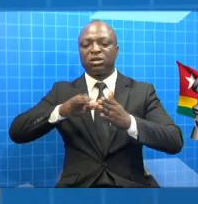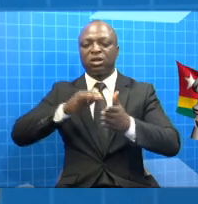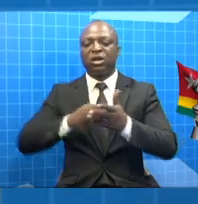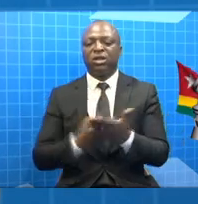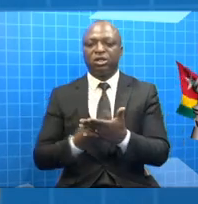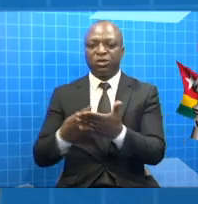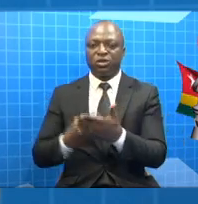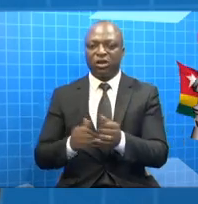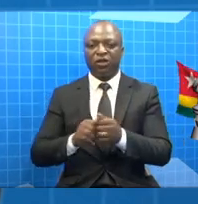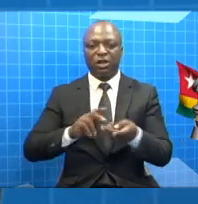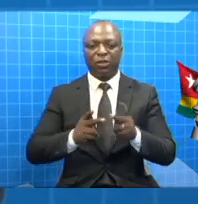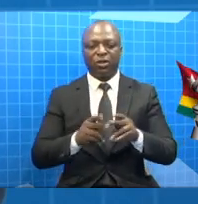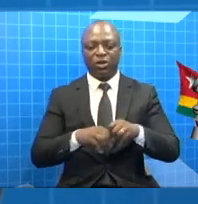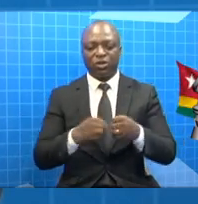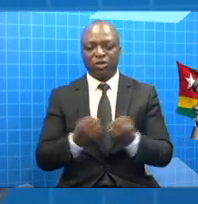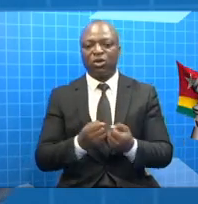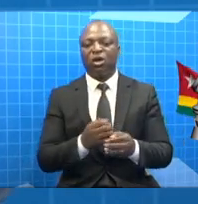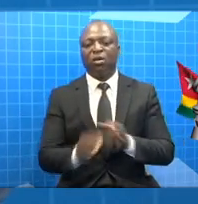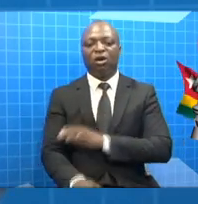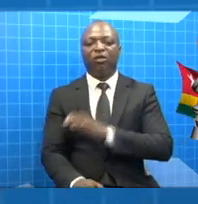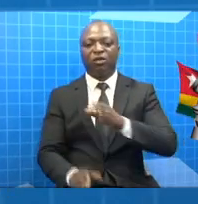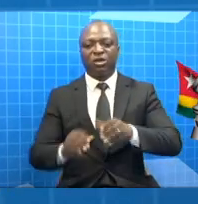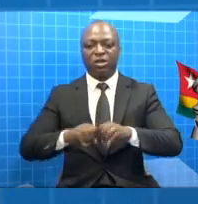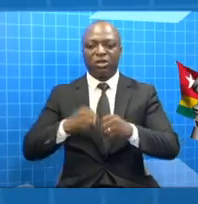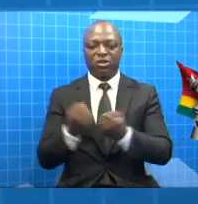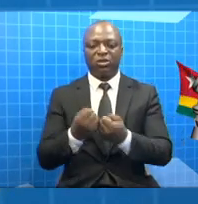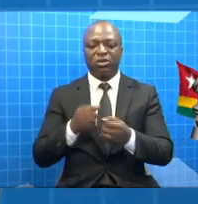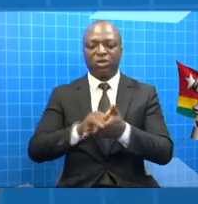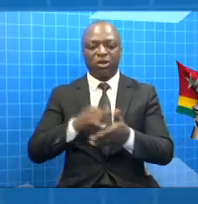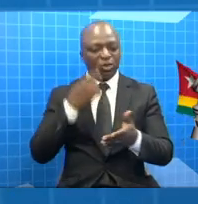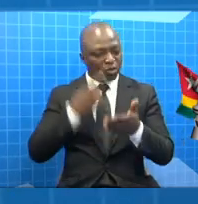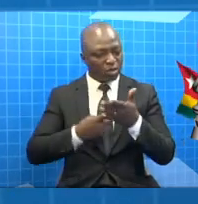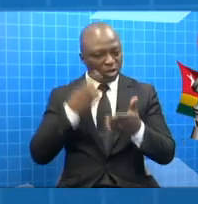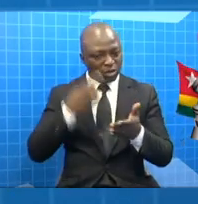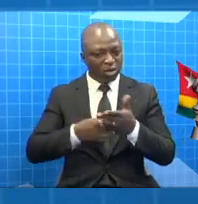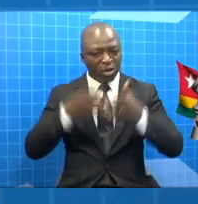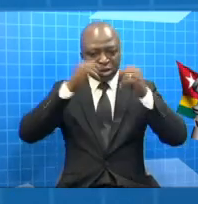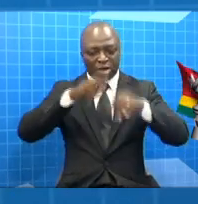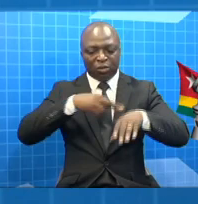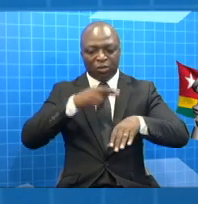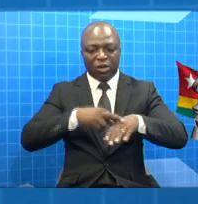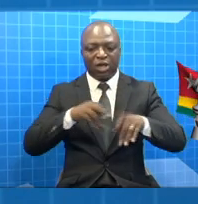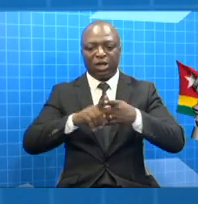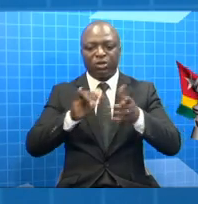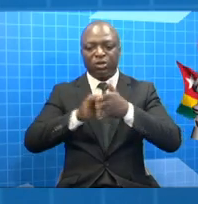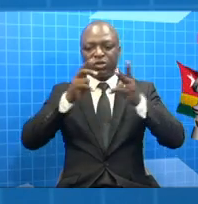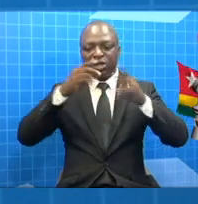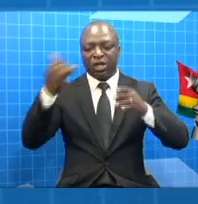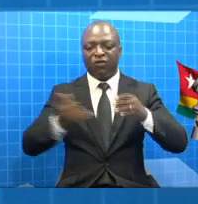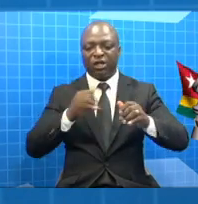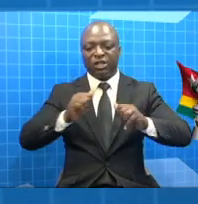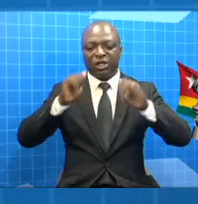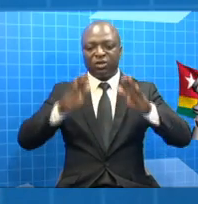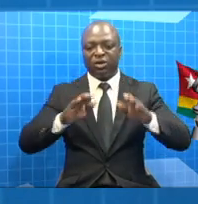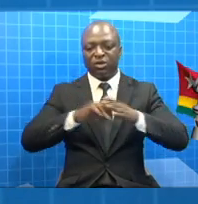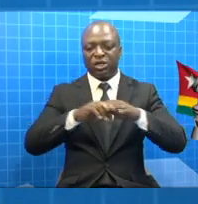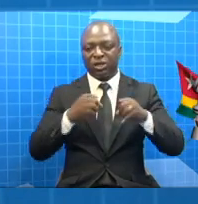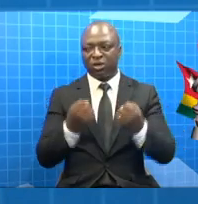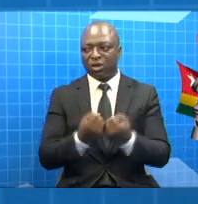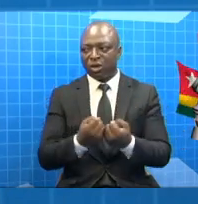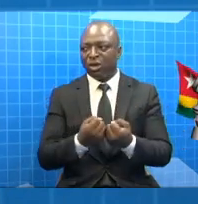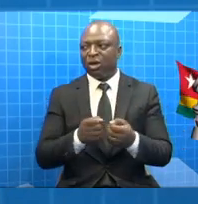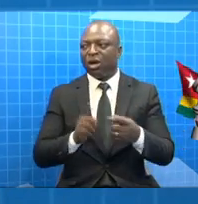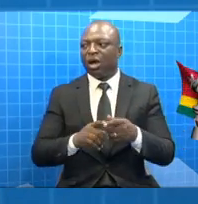discussion avec les partenaires sociaux pour renforcer la dynamique de consultation. Le président de la République, à ce sujet, invite les acteurs du secteur